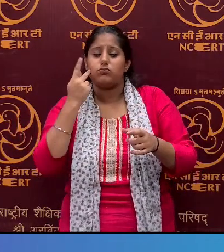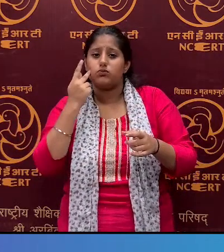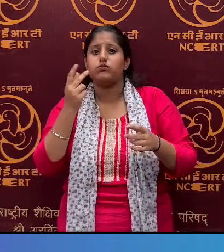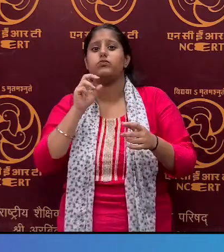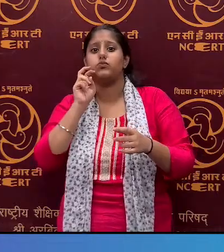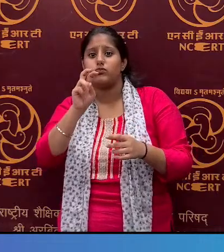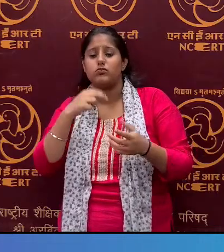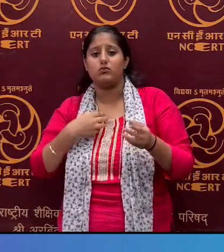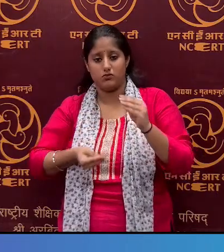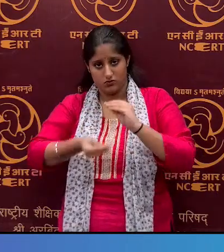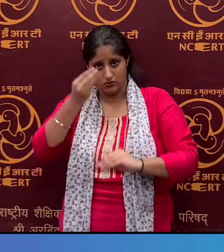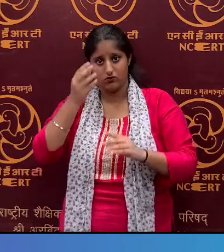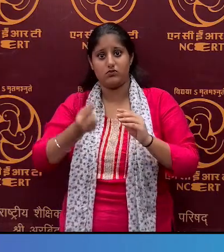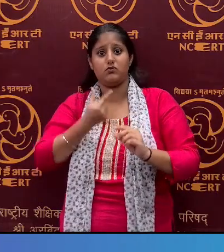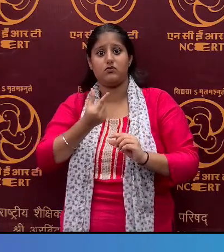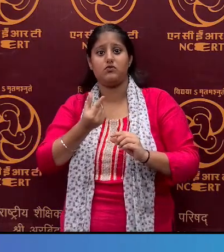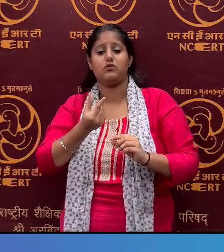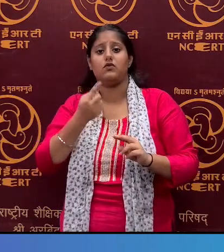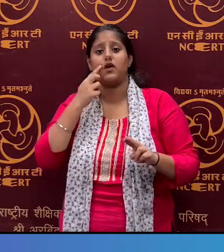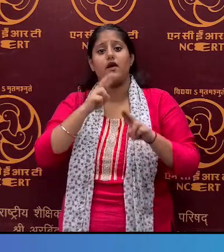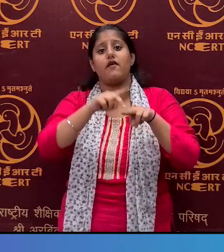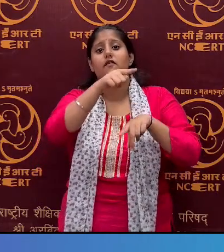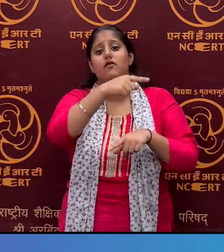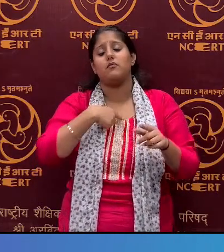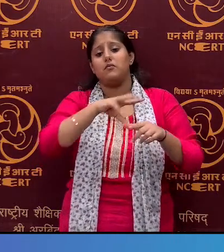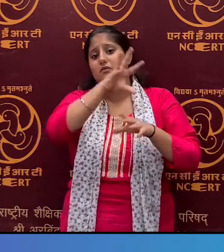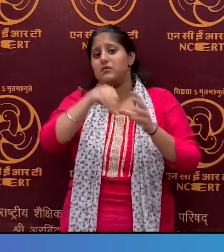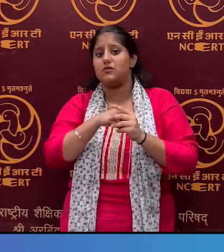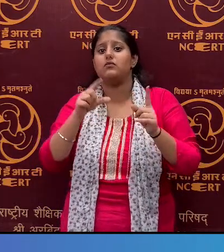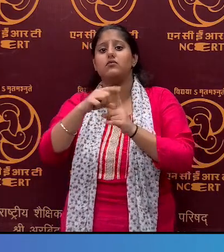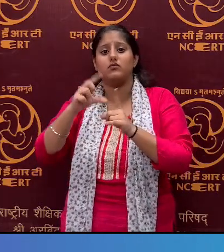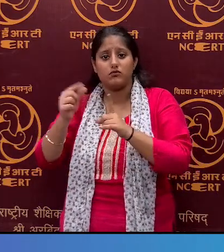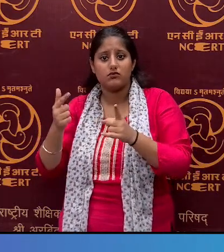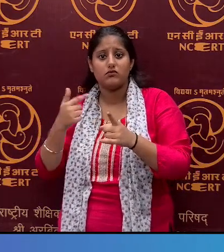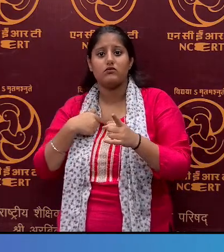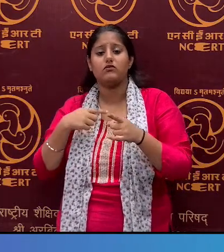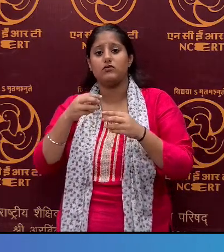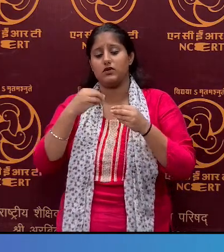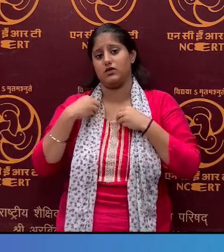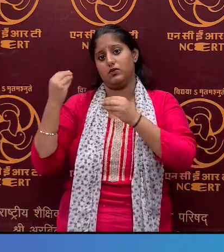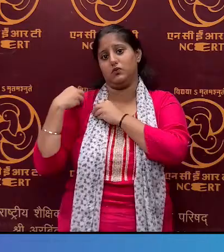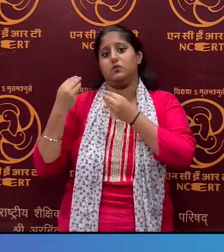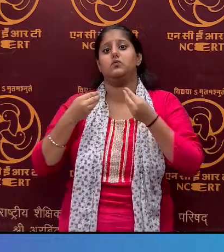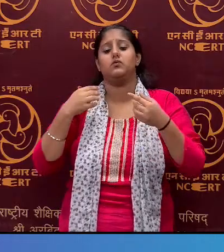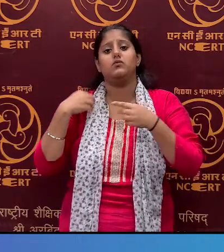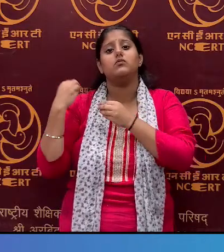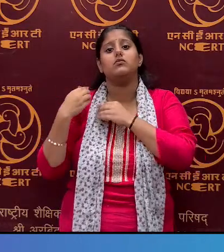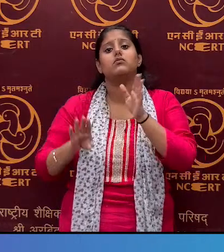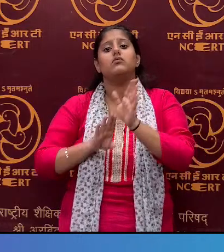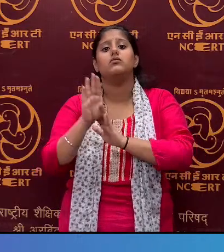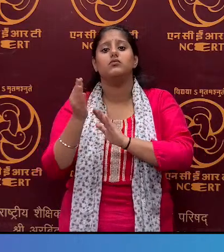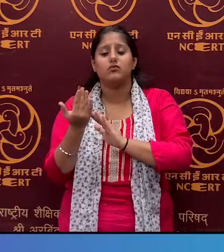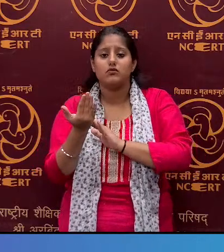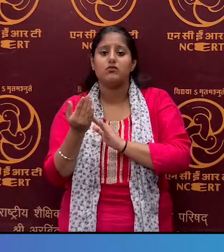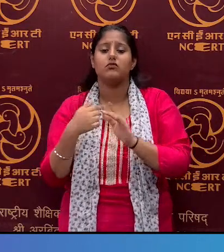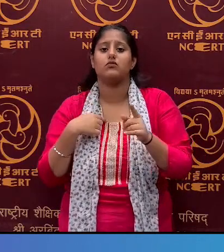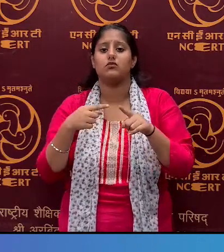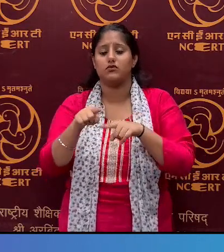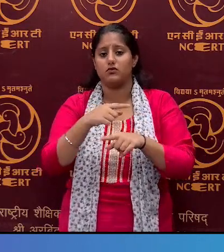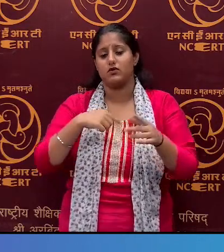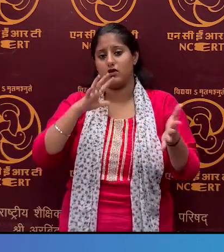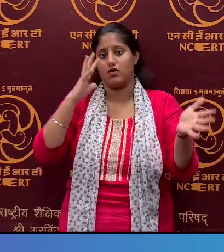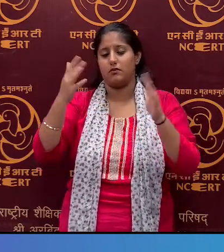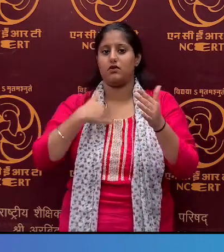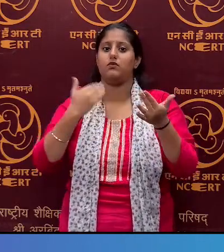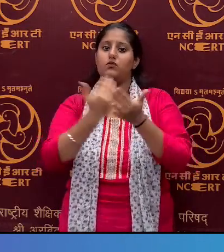एज पॉसिबल, इफ वी कैन डू ऑल दीज थिंग्स, हम अपना कंट्रीब्यूशन दे सकते हैं टू सेव आवर